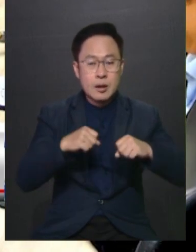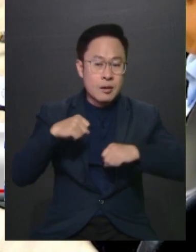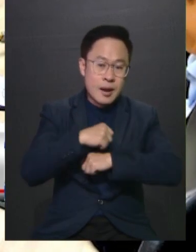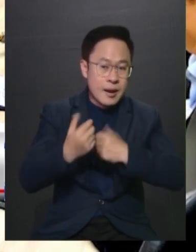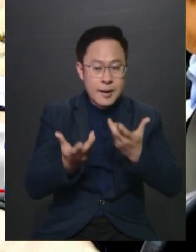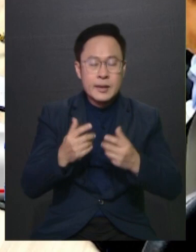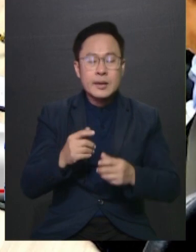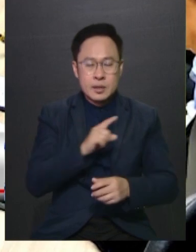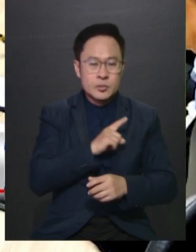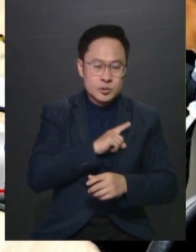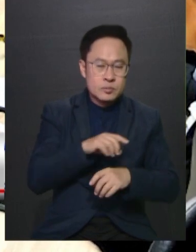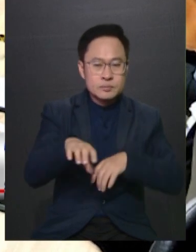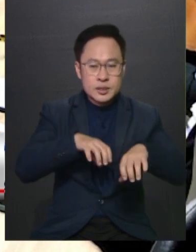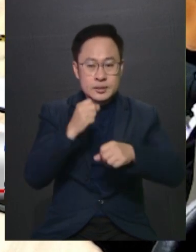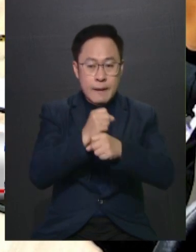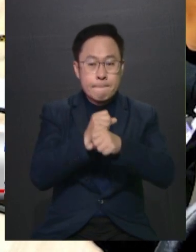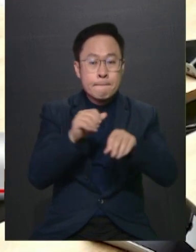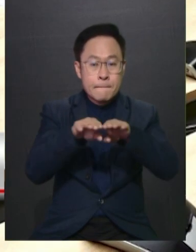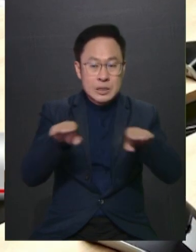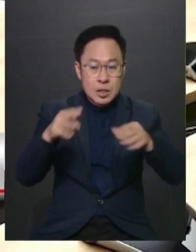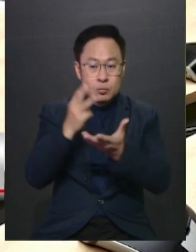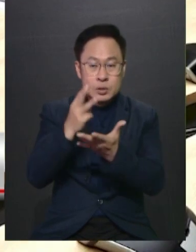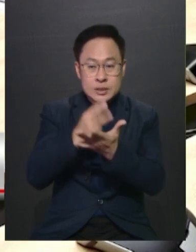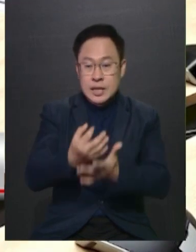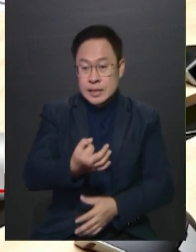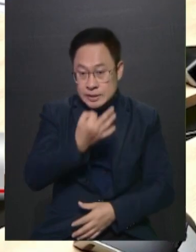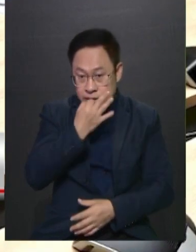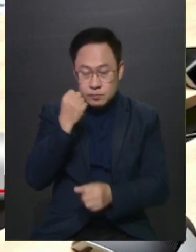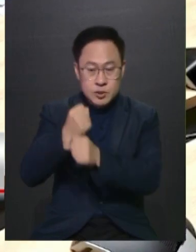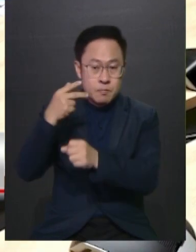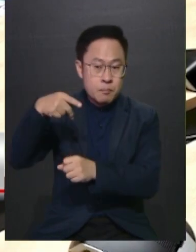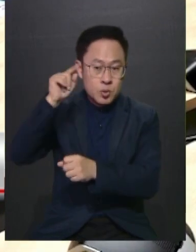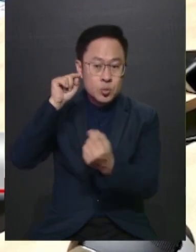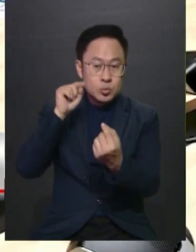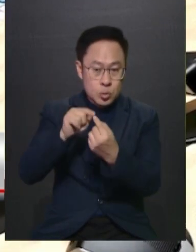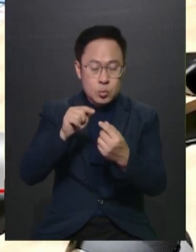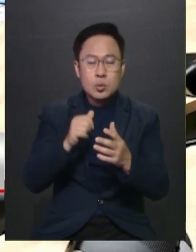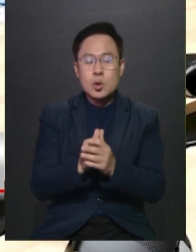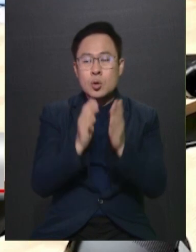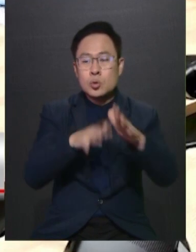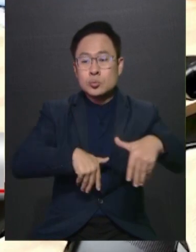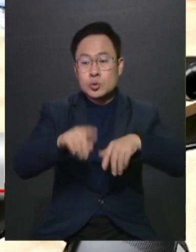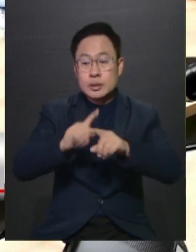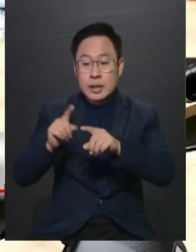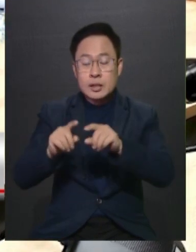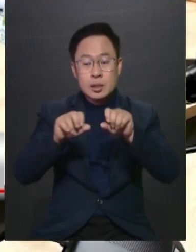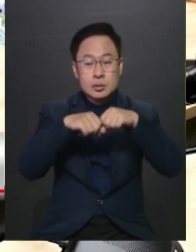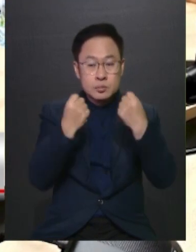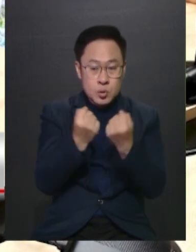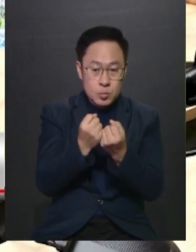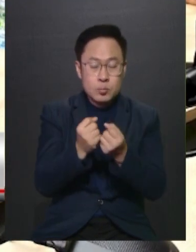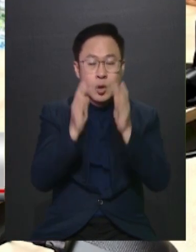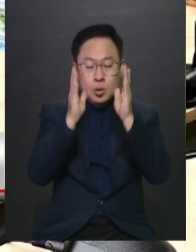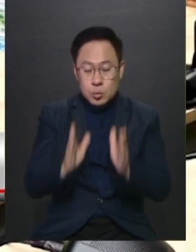ญของการสร้างมาตรฐานวิชาชีพนี้ให้เกิดประโยชน์แก่ทุกภาคส่วนทั้งนักกีฬาของสมาคมที่ประสบความสำ